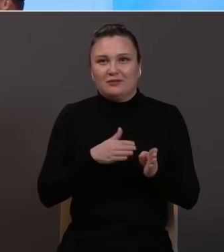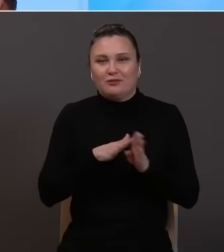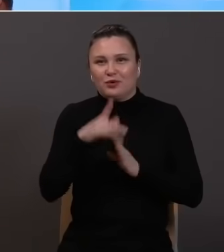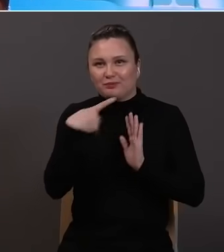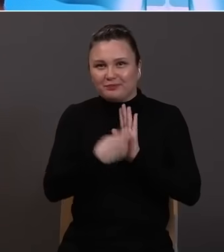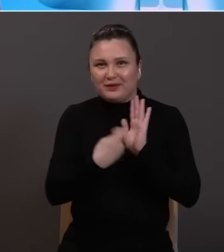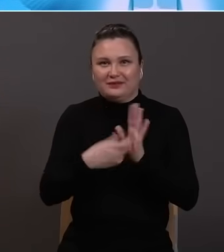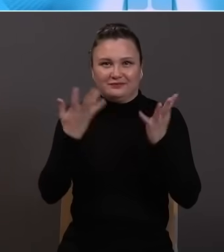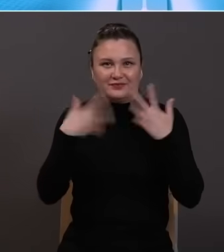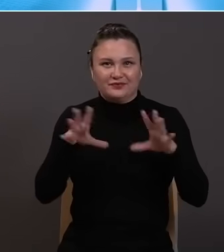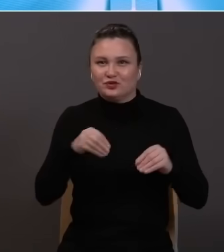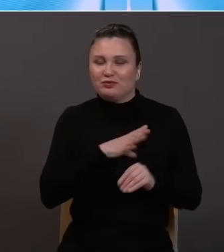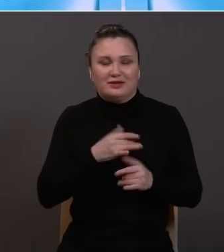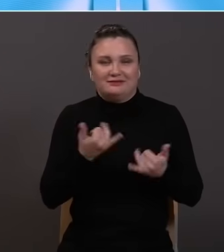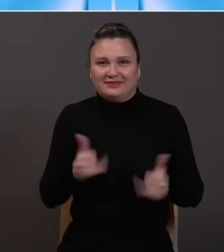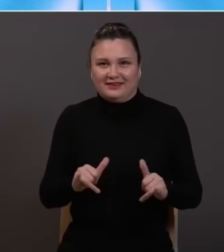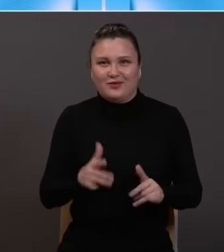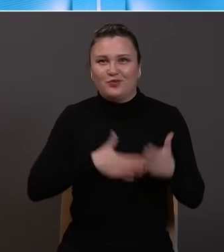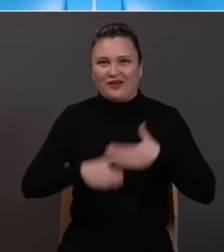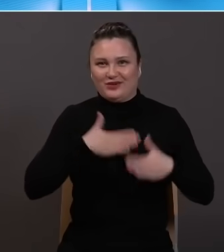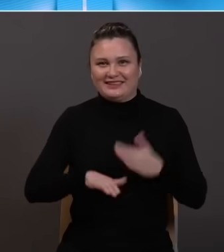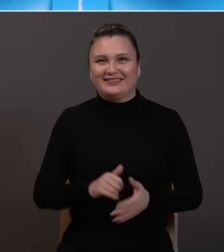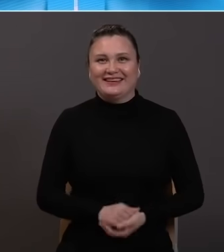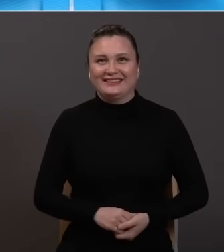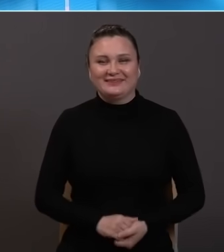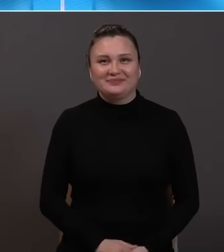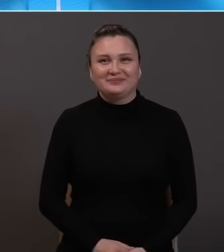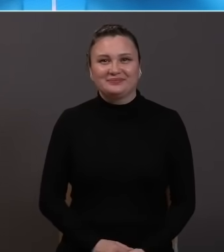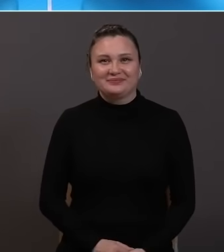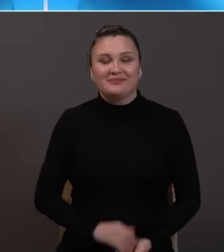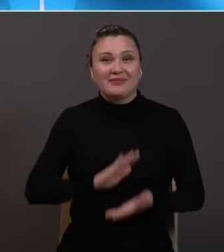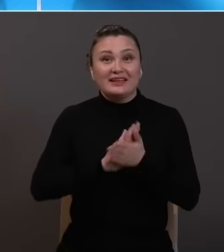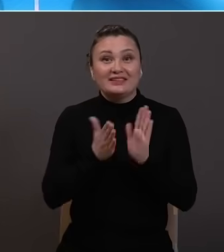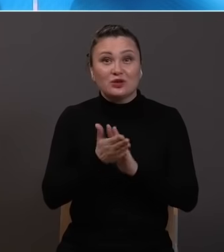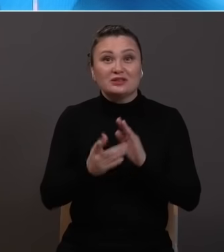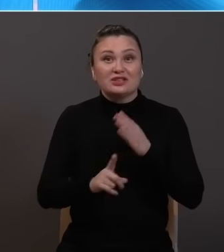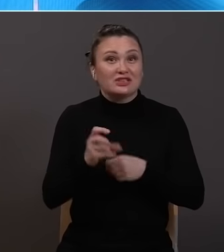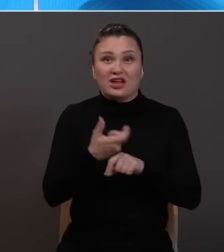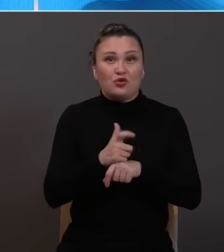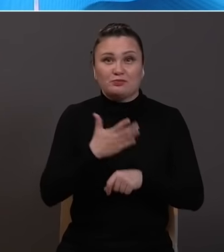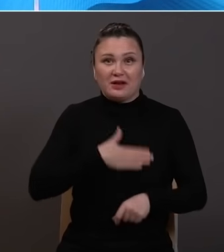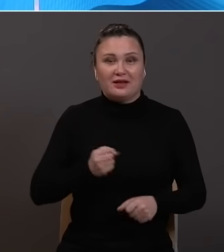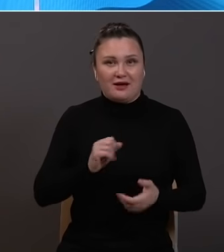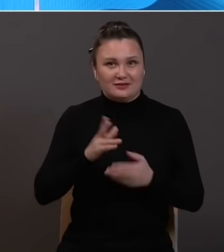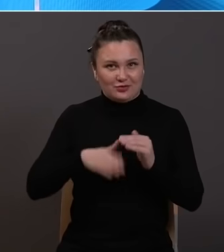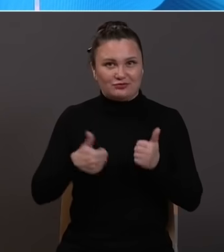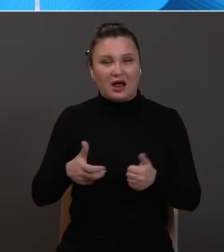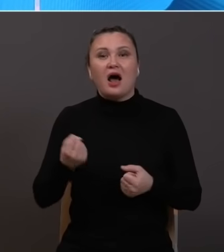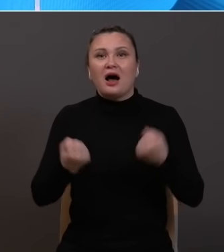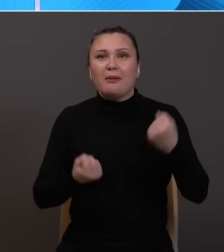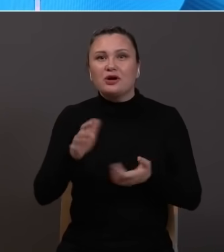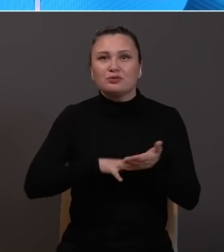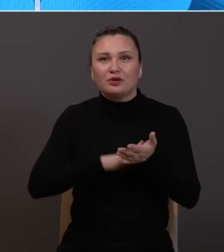на питание, на все. Это было невероятно. Удовольствие. Ситуация началась не очень приятно, а закончилась как-то. А здорово. С машинами-то что потом в